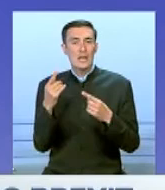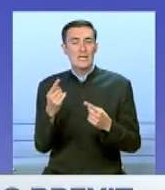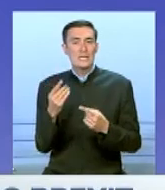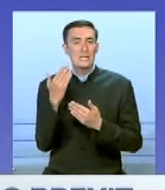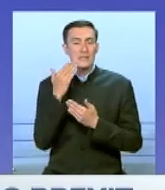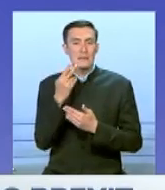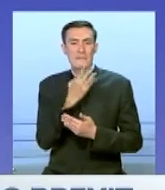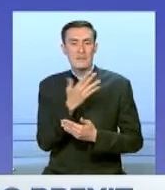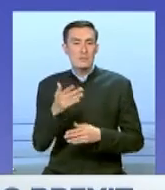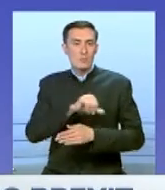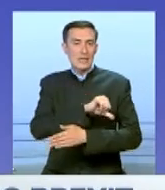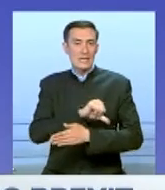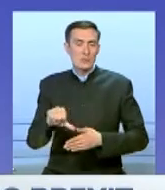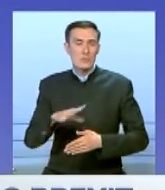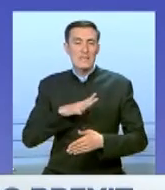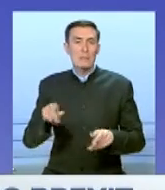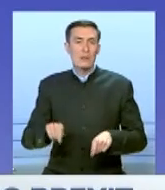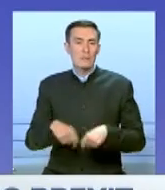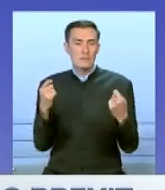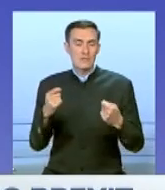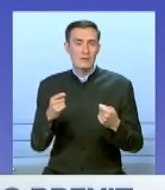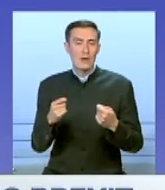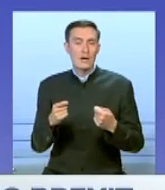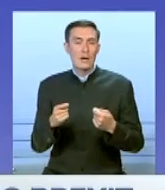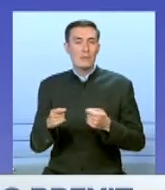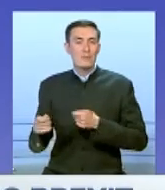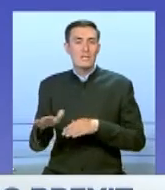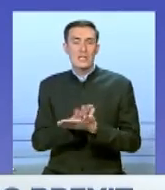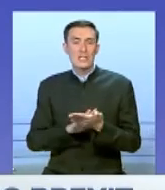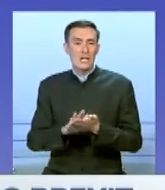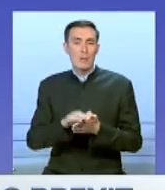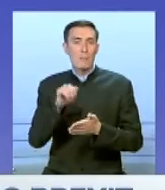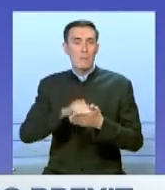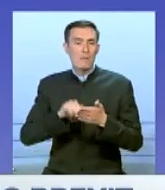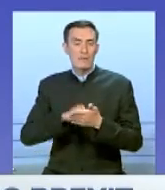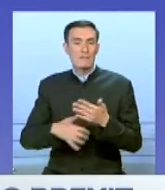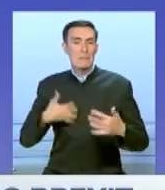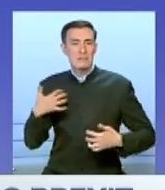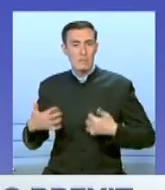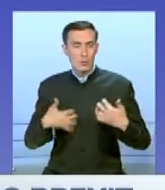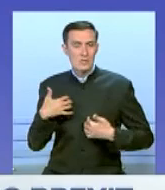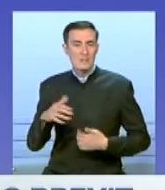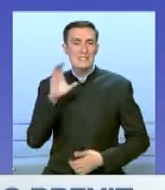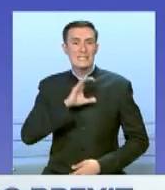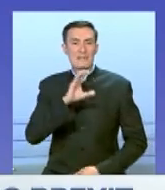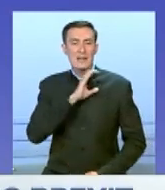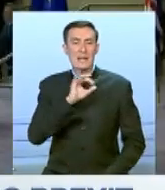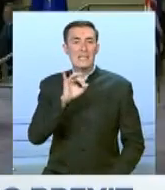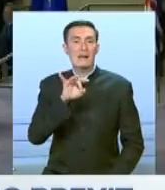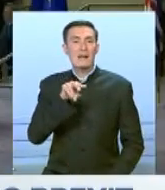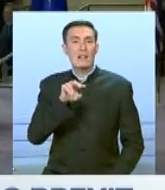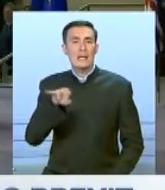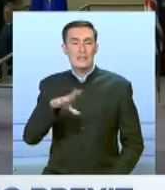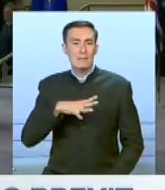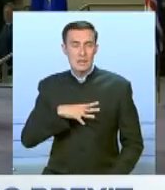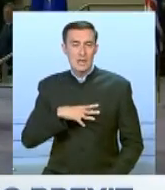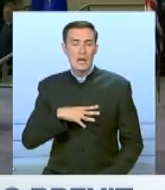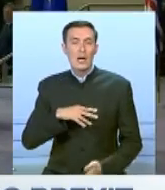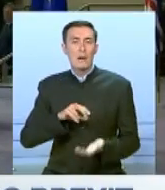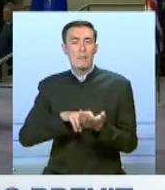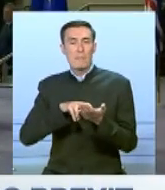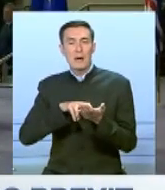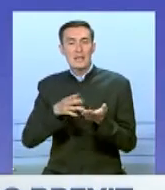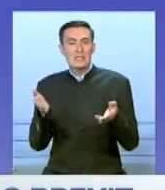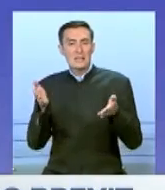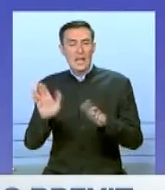границы, чтобы мы не подрывали мирный процесс, не вызывали никаких поводов для беспокойства в Северной Ирландии. Мы покинем единый рынок ЕС